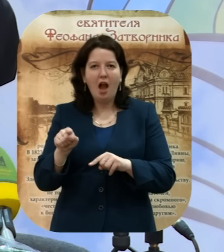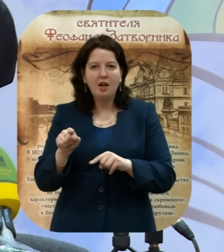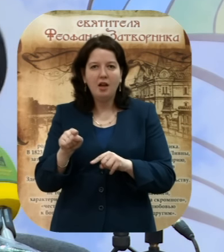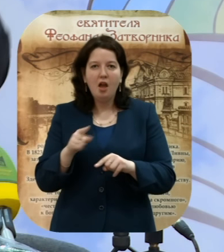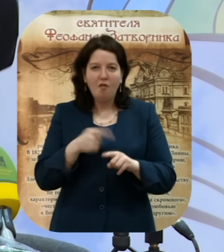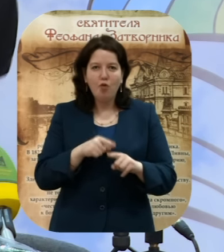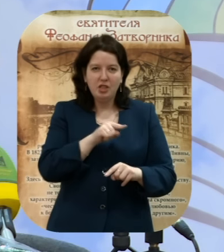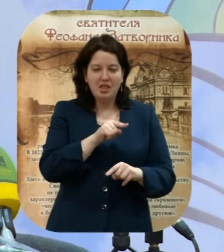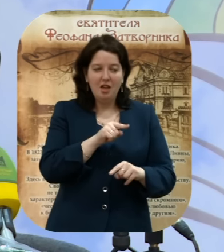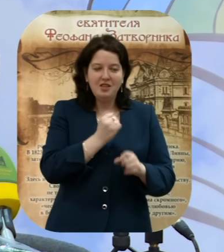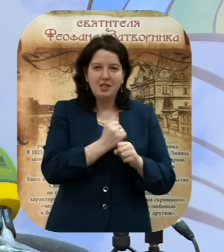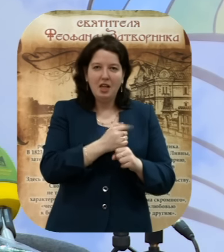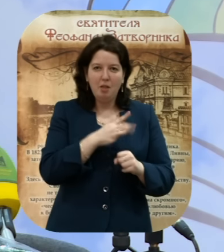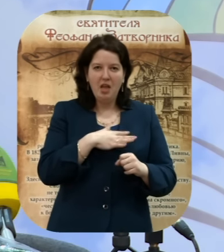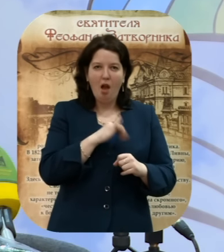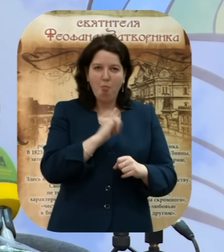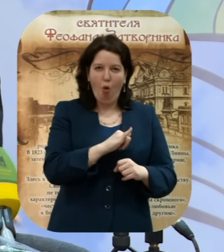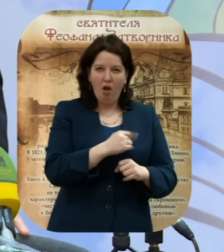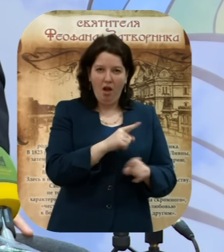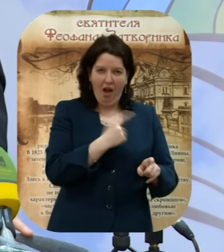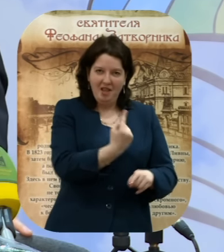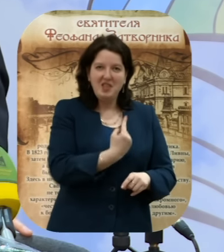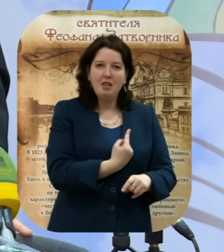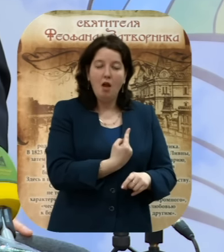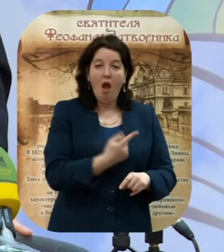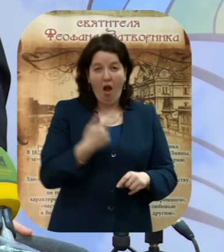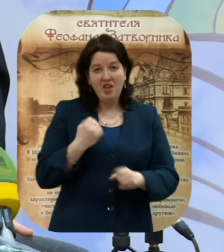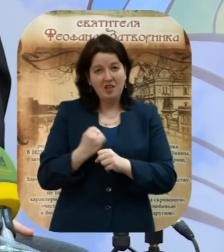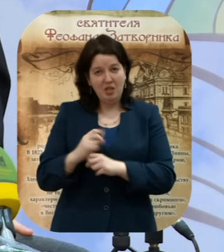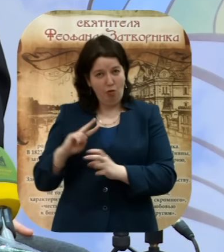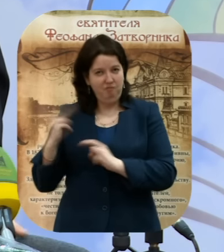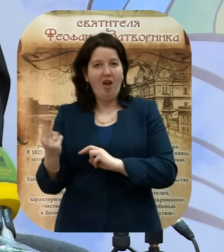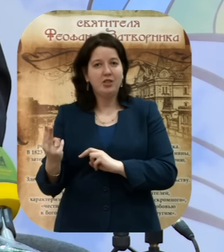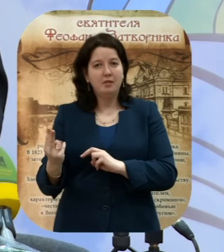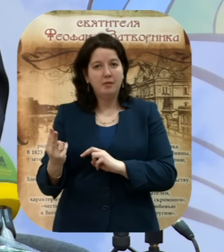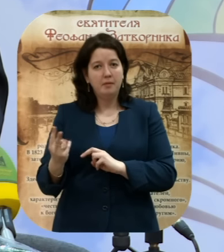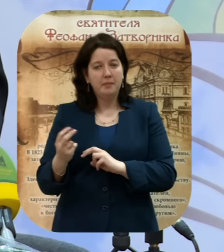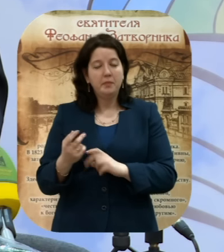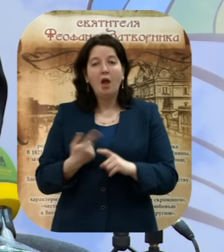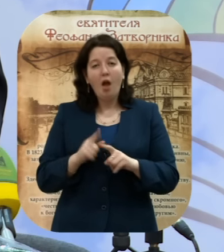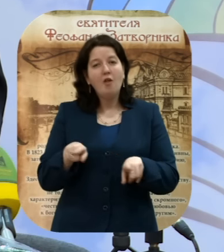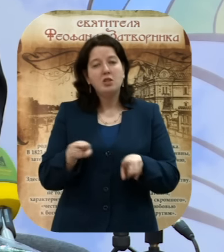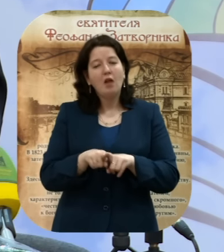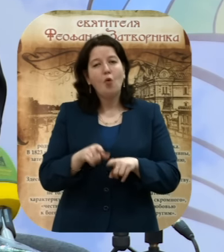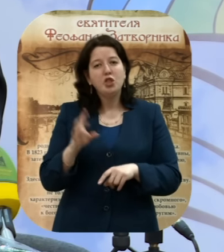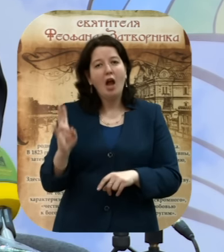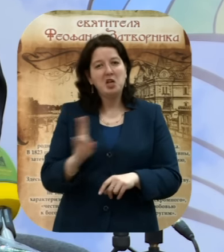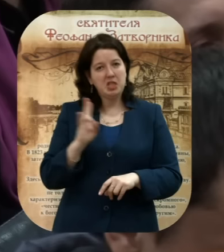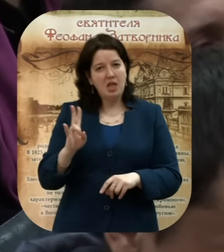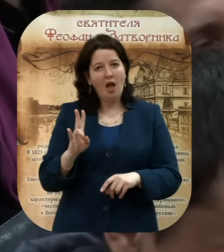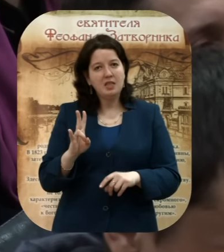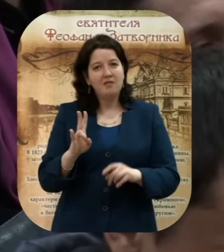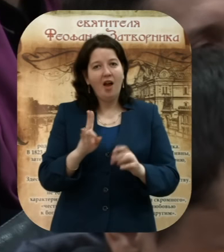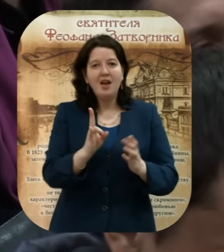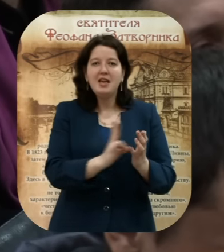единицу, к тебе вот в 10 раз больше. Так вот, христианство,